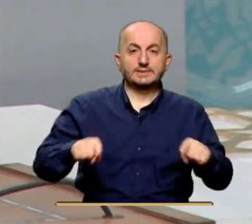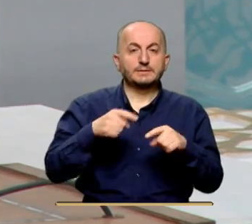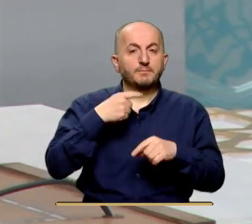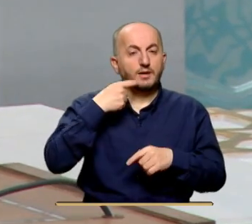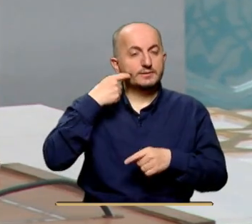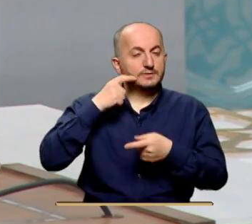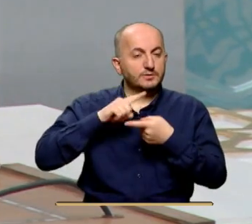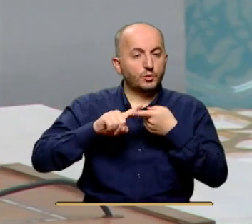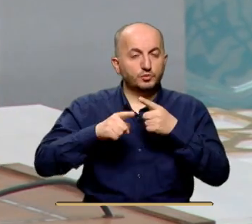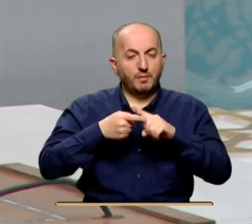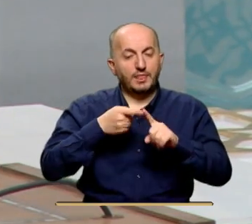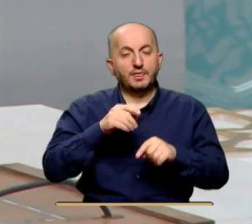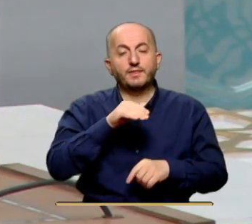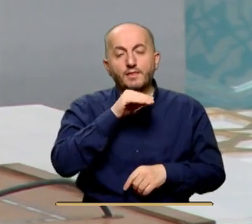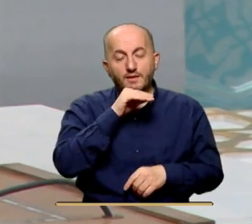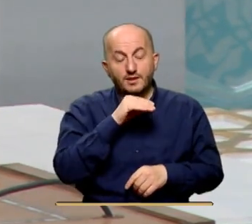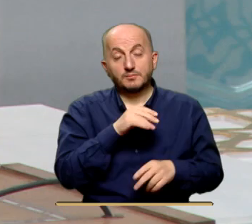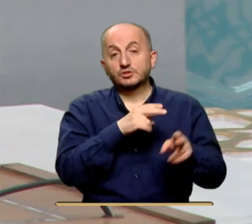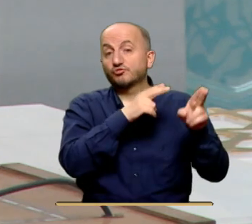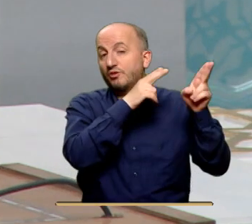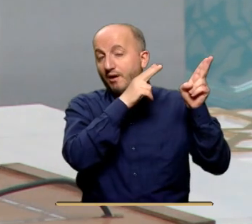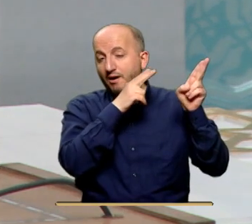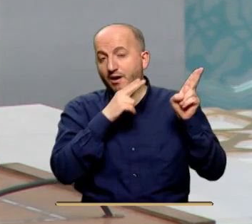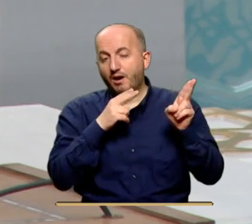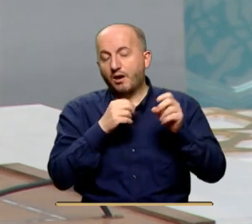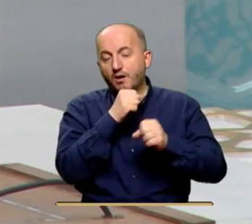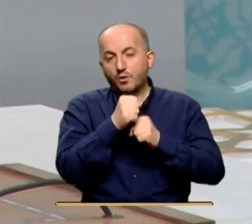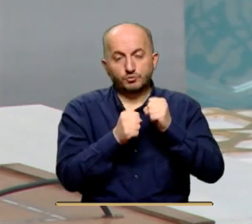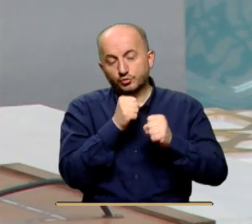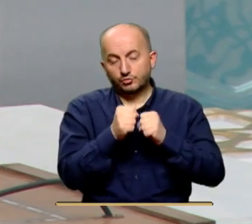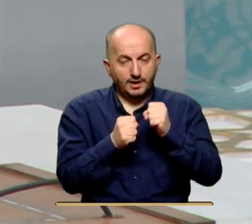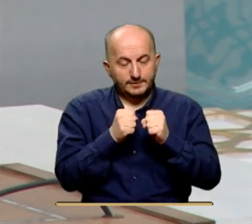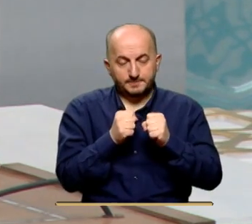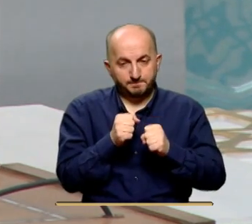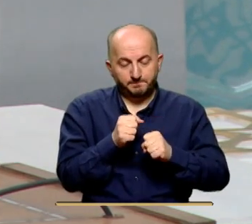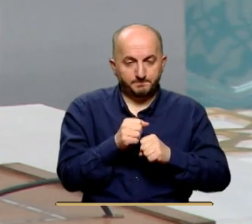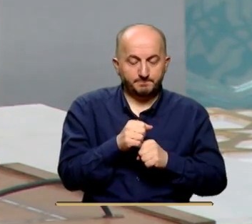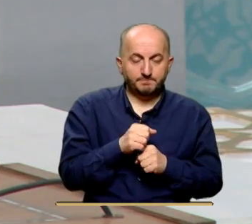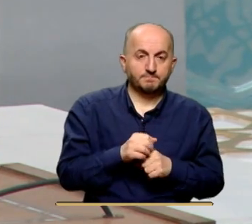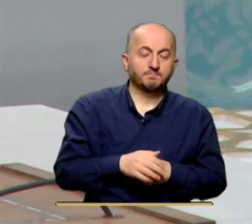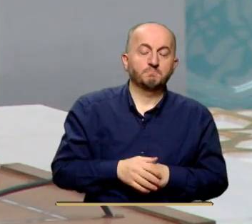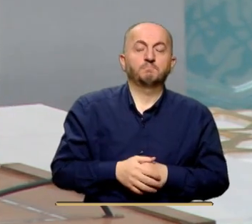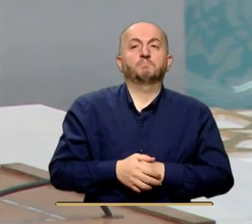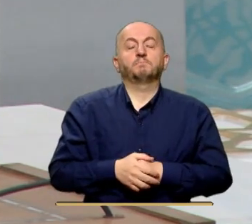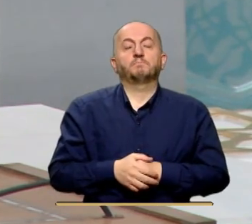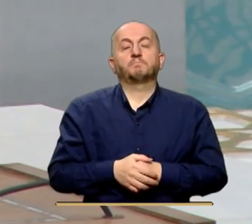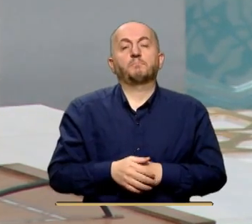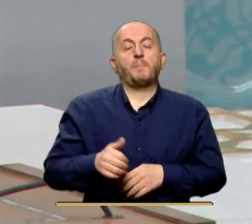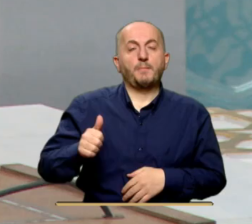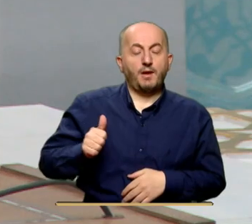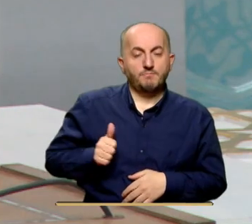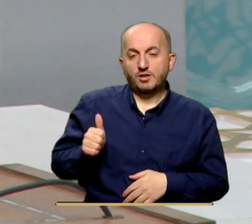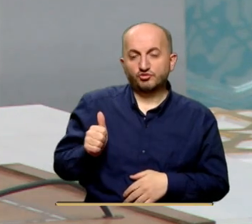bizim büyüklerimiz Çanakkale'ye koşmuşlar değerli kardeşlerim. Hatta